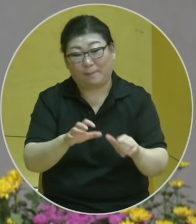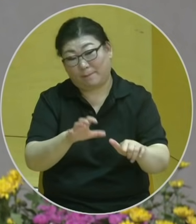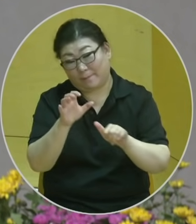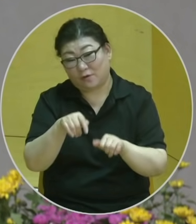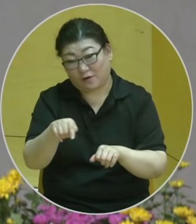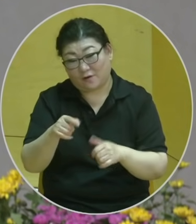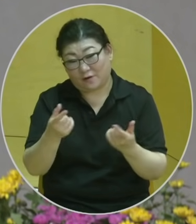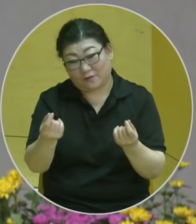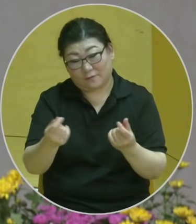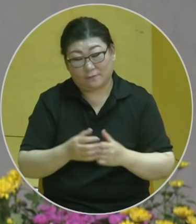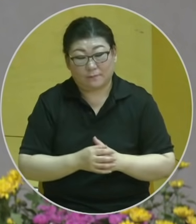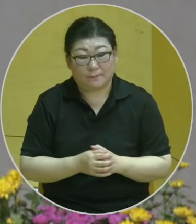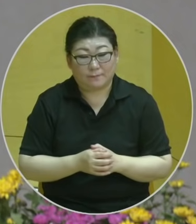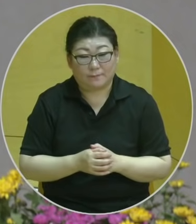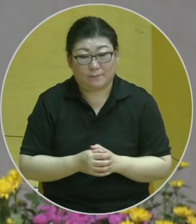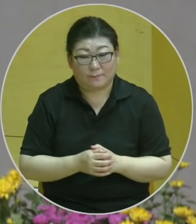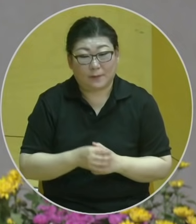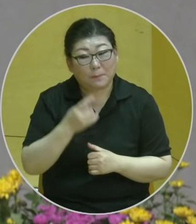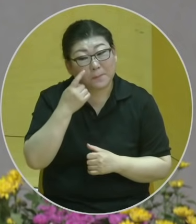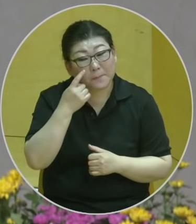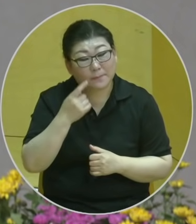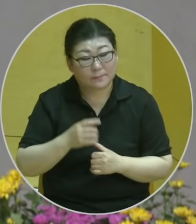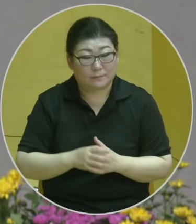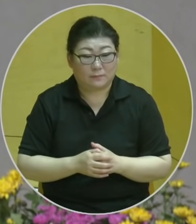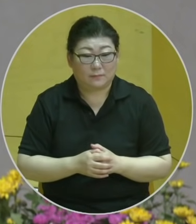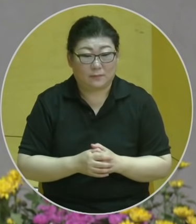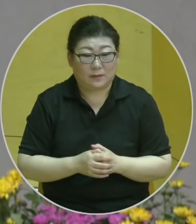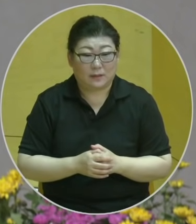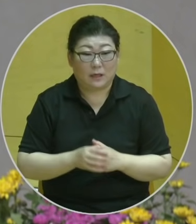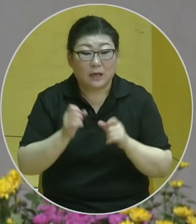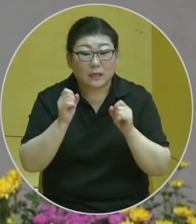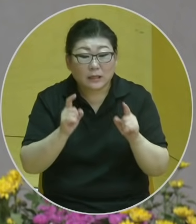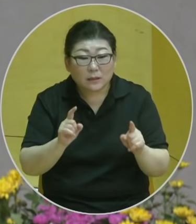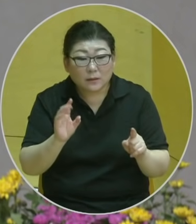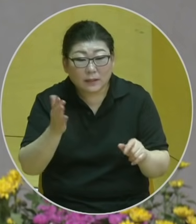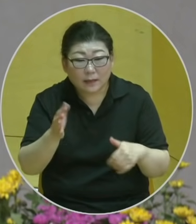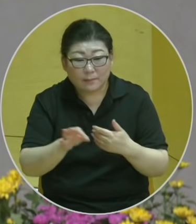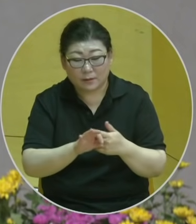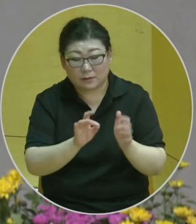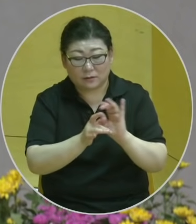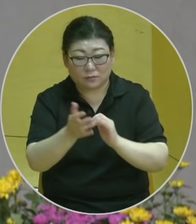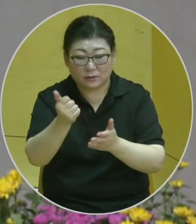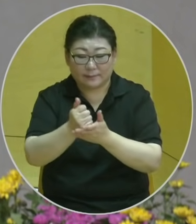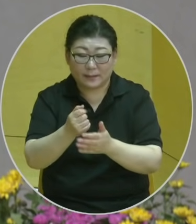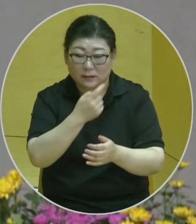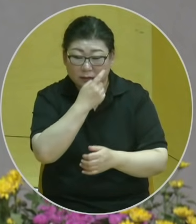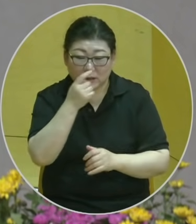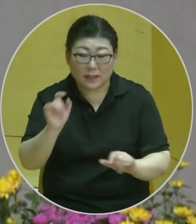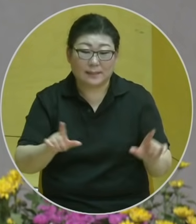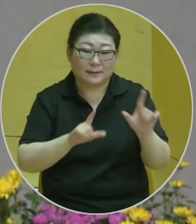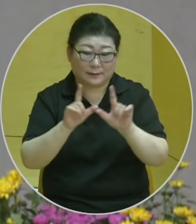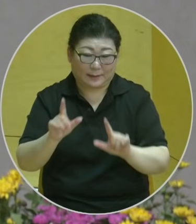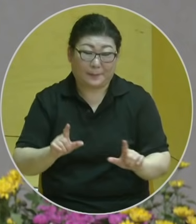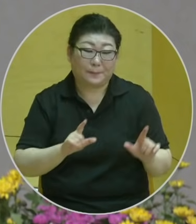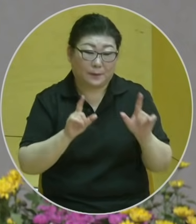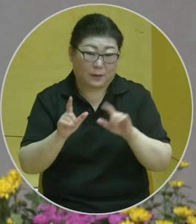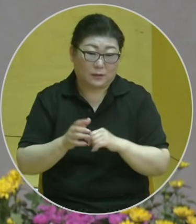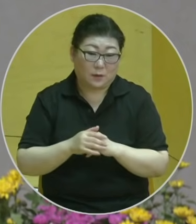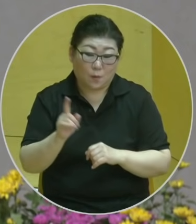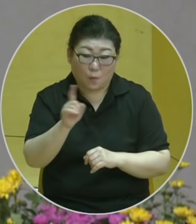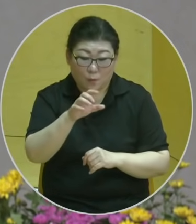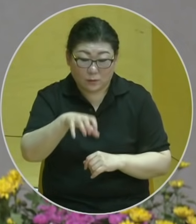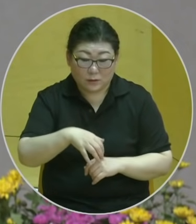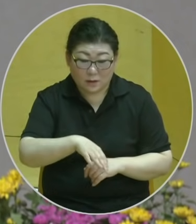바랍니다. 그는 기회가 있을 때마다 예수님을 증거하는 사람으로 살았습니다. 어디를 가든지. 왜요?